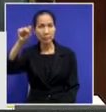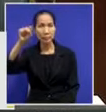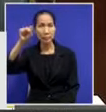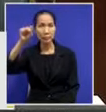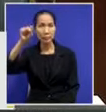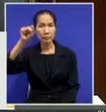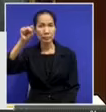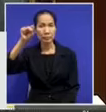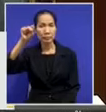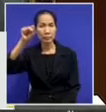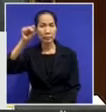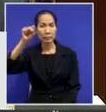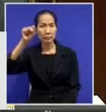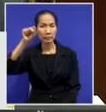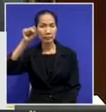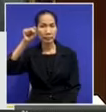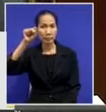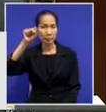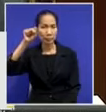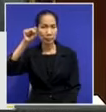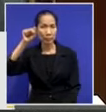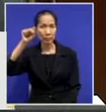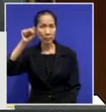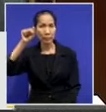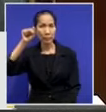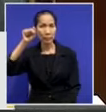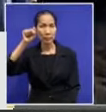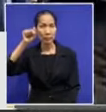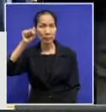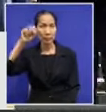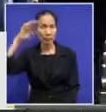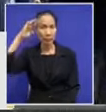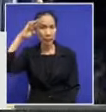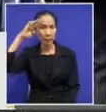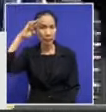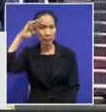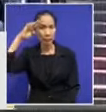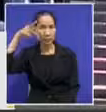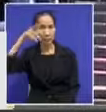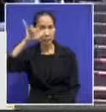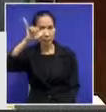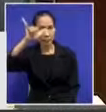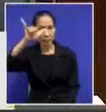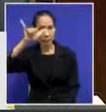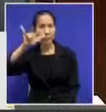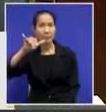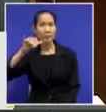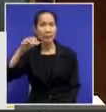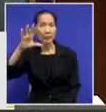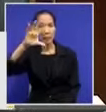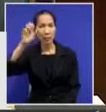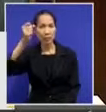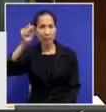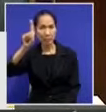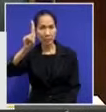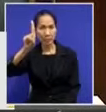วีรศักดิ์หวังสุภกิจโกศล พลตำรวจเอกประยุทธ์จันทร์โอชาครับ 511